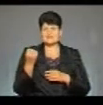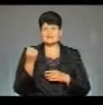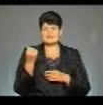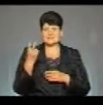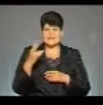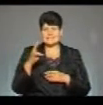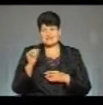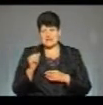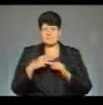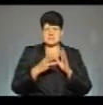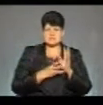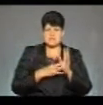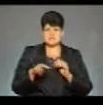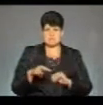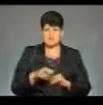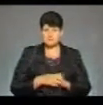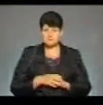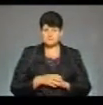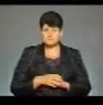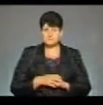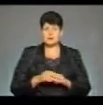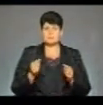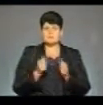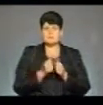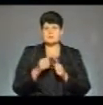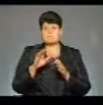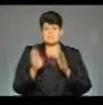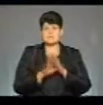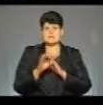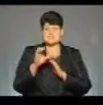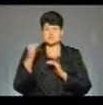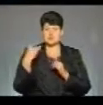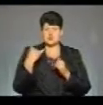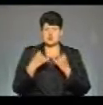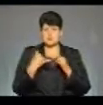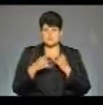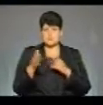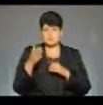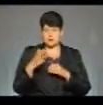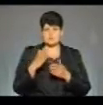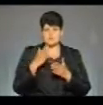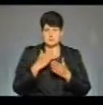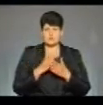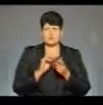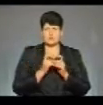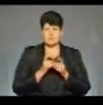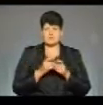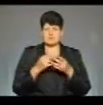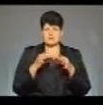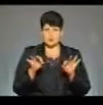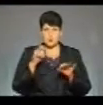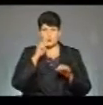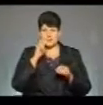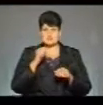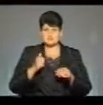12 на 18 метрів. Під синьо-жовтими прапорами пройшла революція гідності і досі триває боротьба за незалежність. Українські